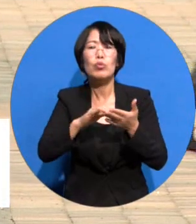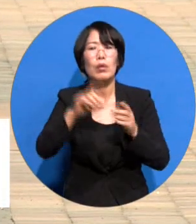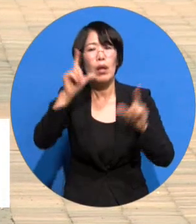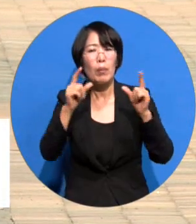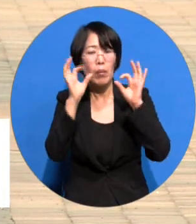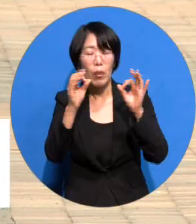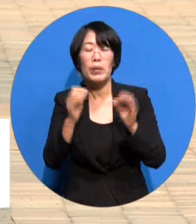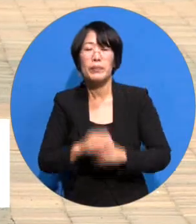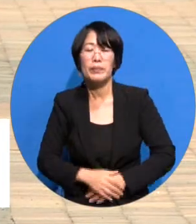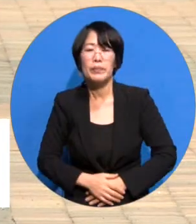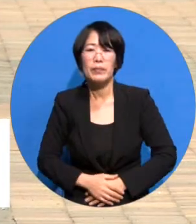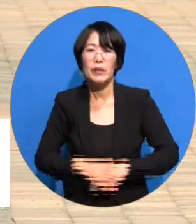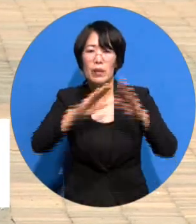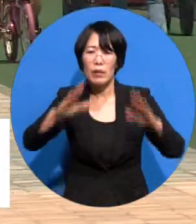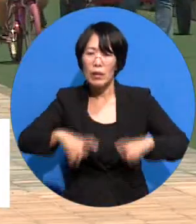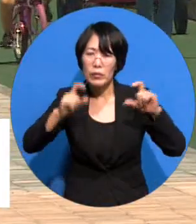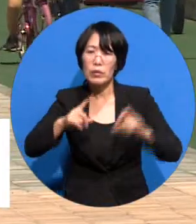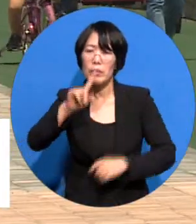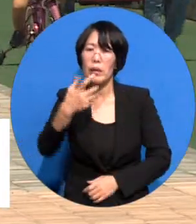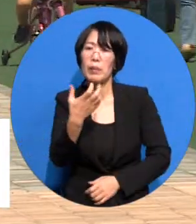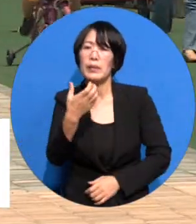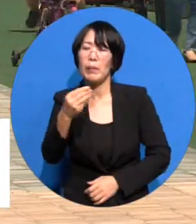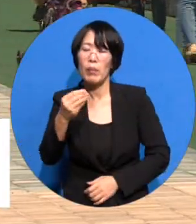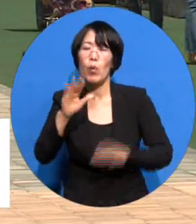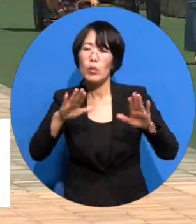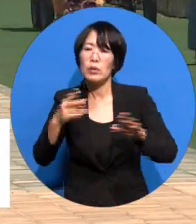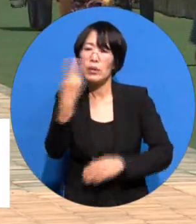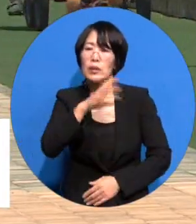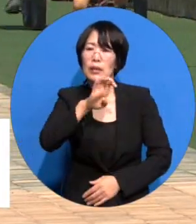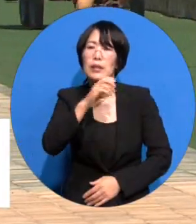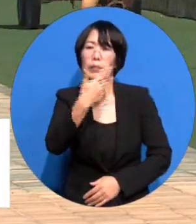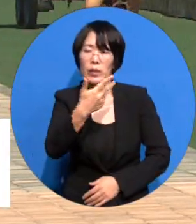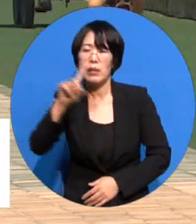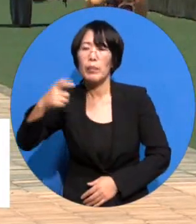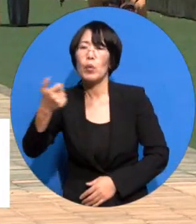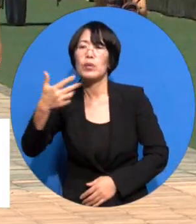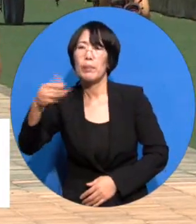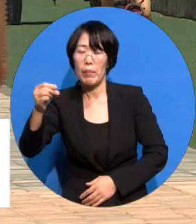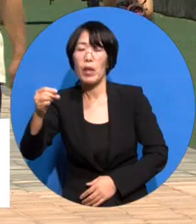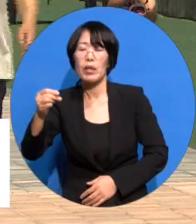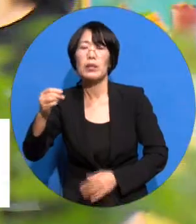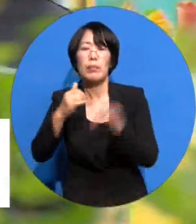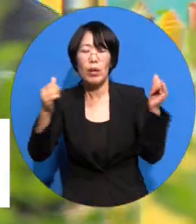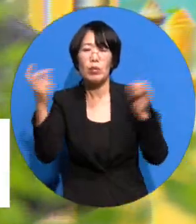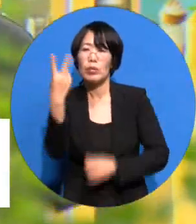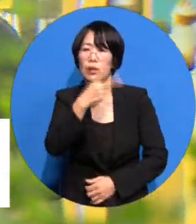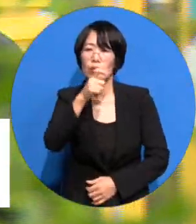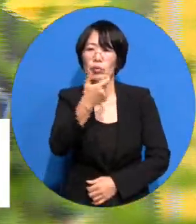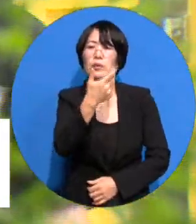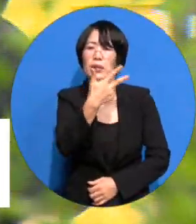보고서에 따르면 전남은 180만 명에서 오는 2047년 158만 명,